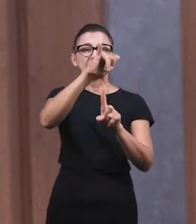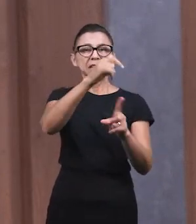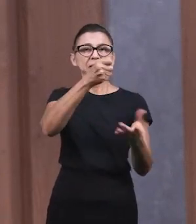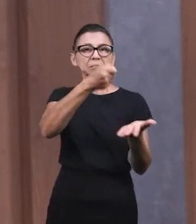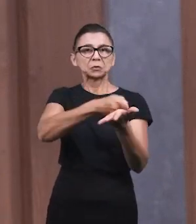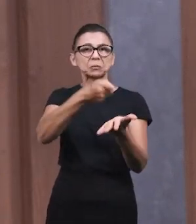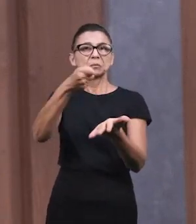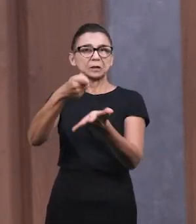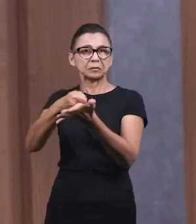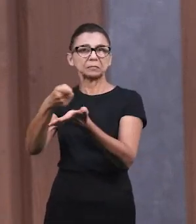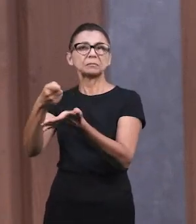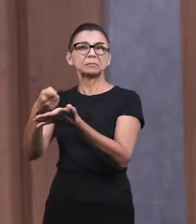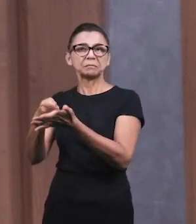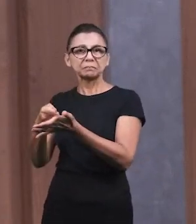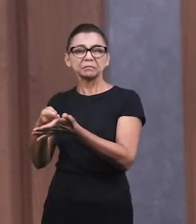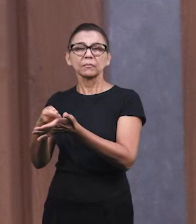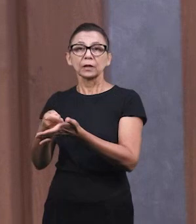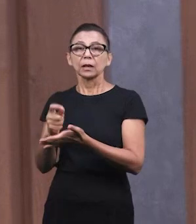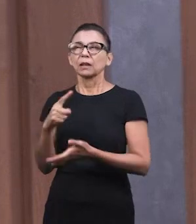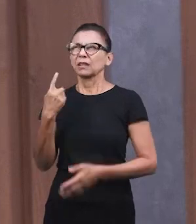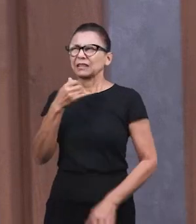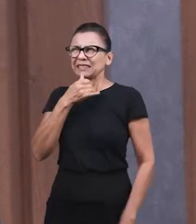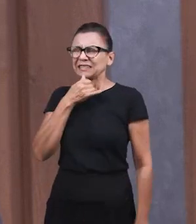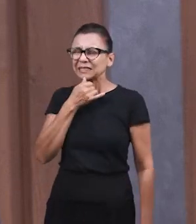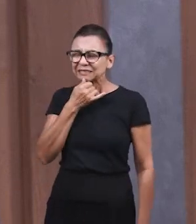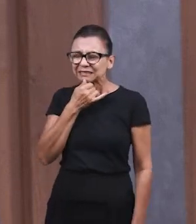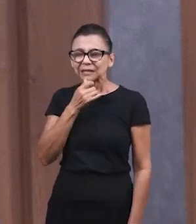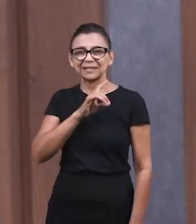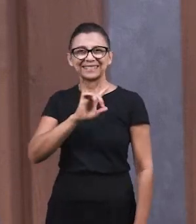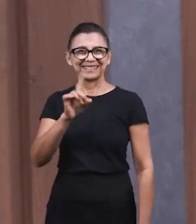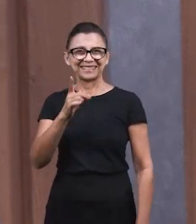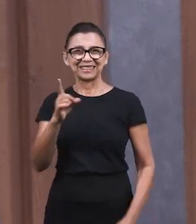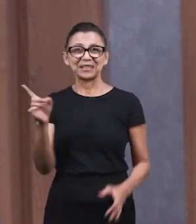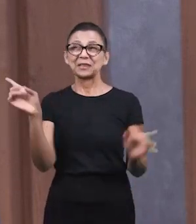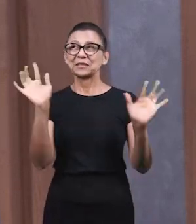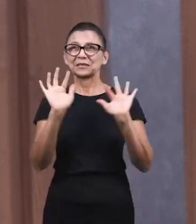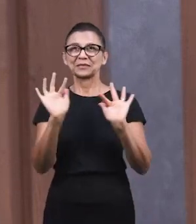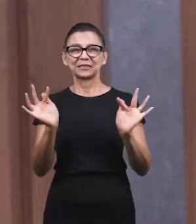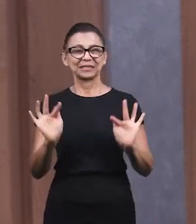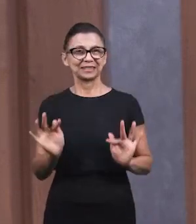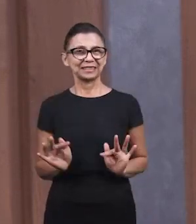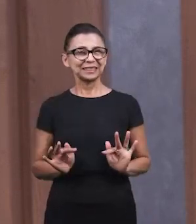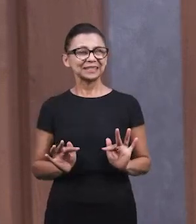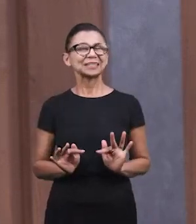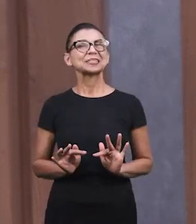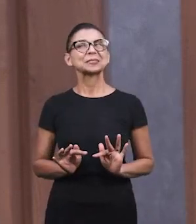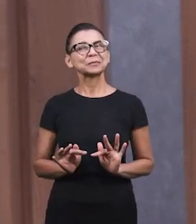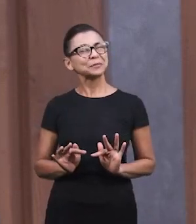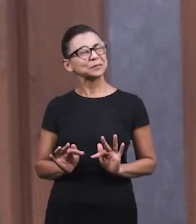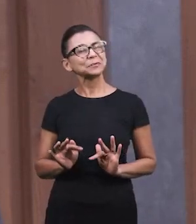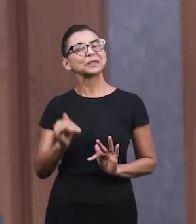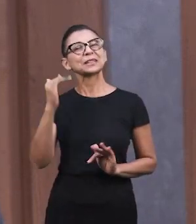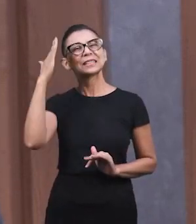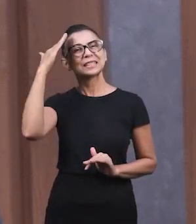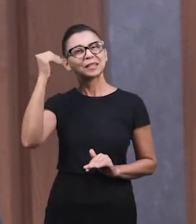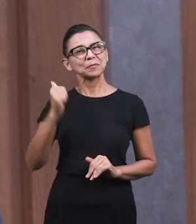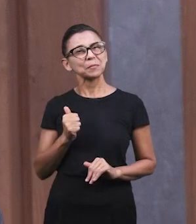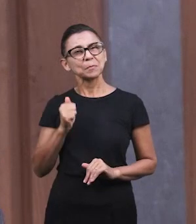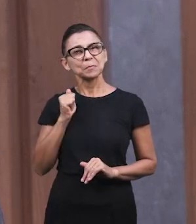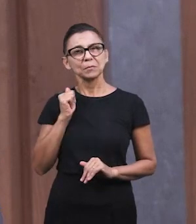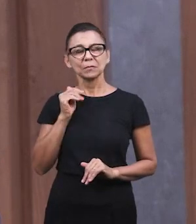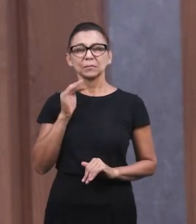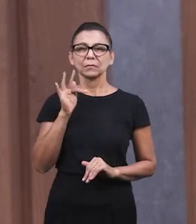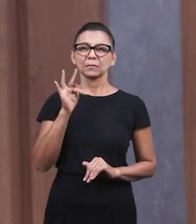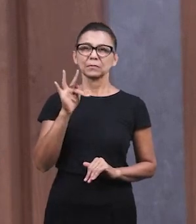видим исполнение пророчеств, и мы не печалимся, но мы радуемся, потому что вскоре